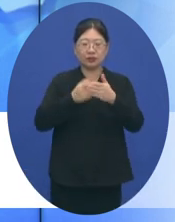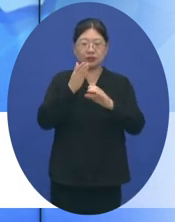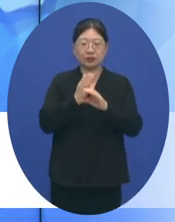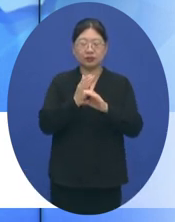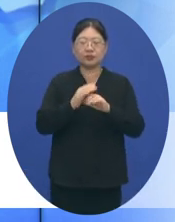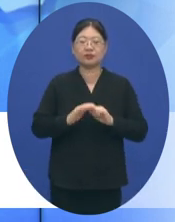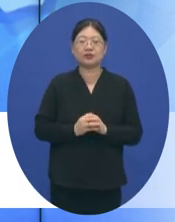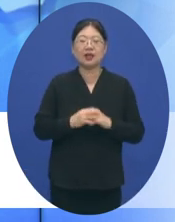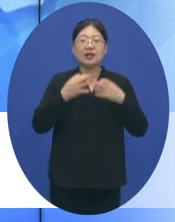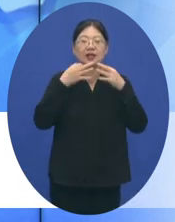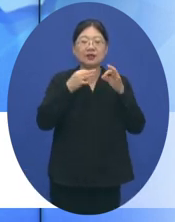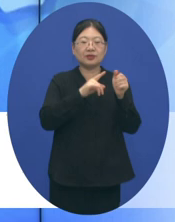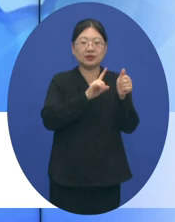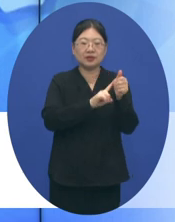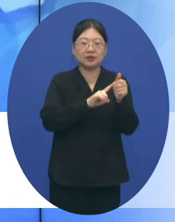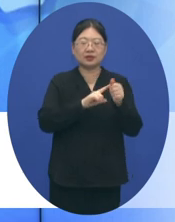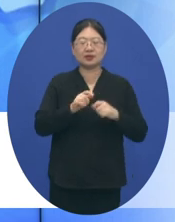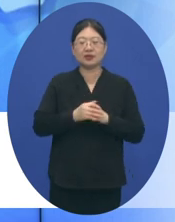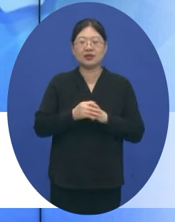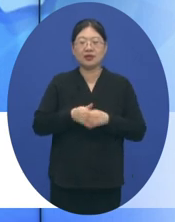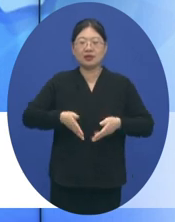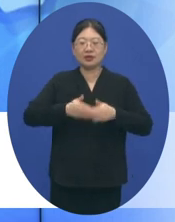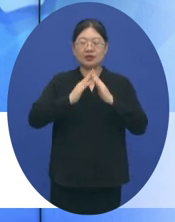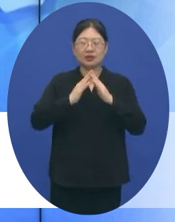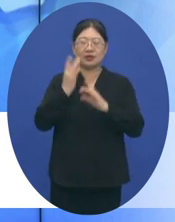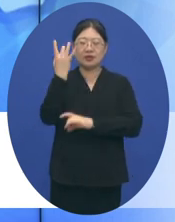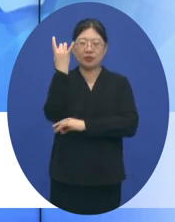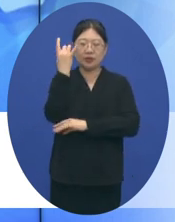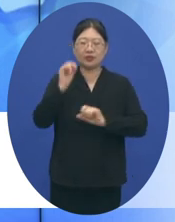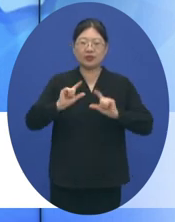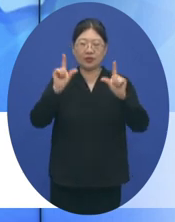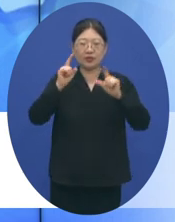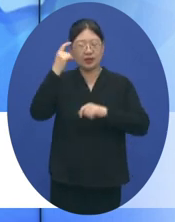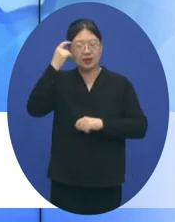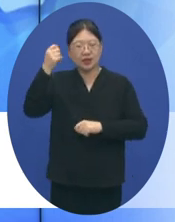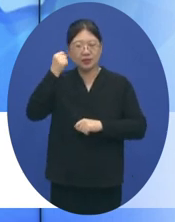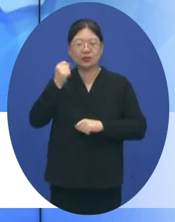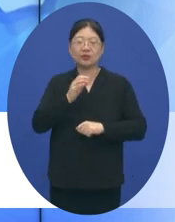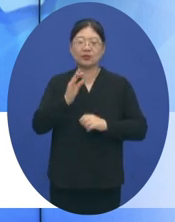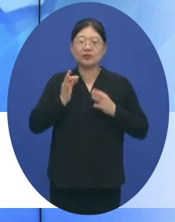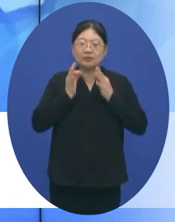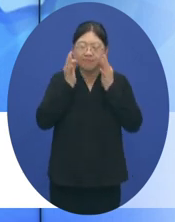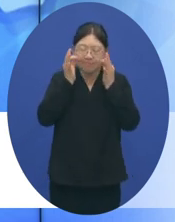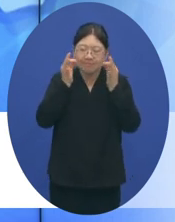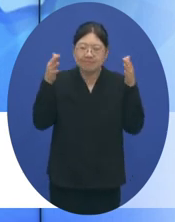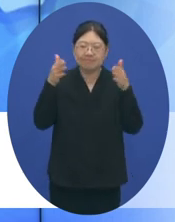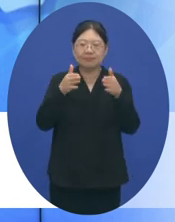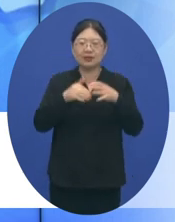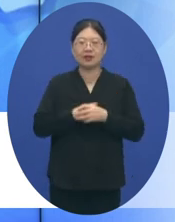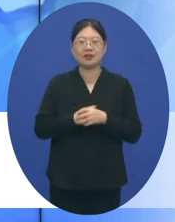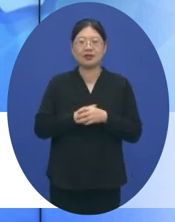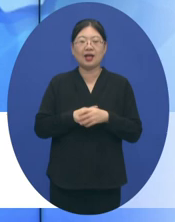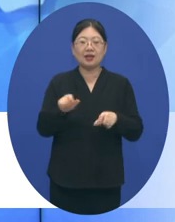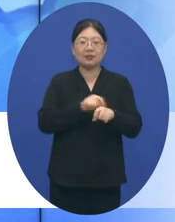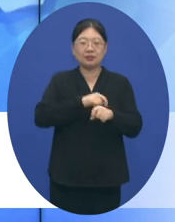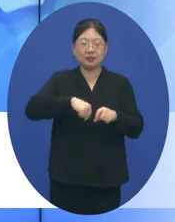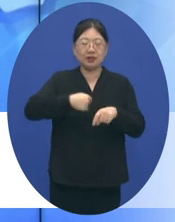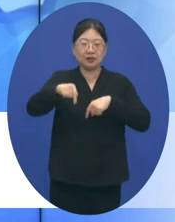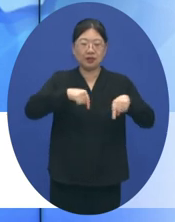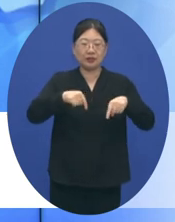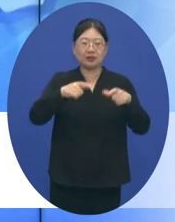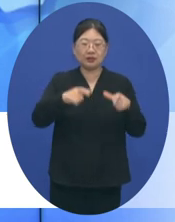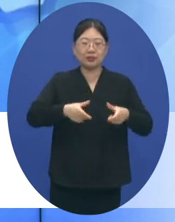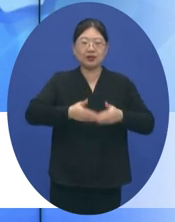경기도지사는 올해를 특자도 설치 원년이라고 천명하고 말 그대로 온 힘을 쏟았는데요. 특자도 설치를 향한 경기도의 올 한 해